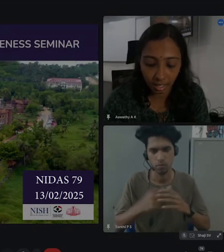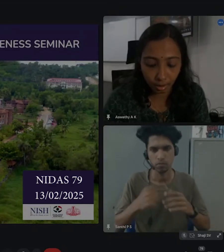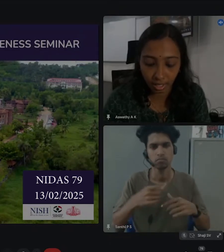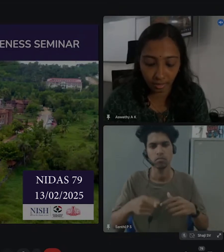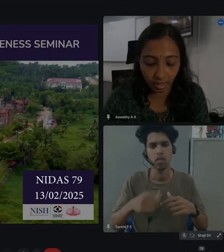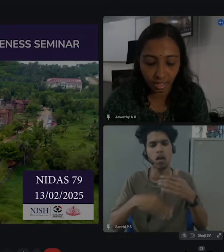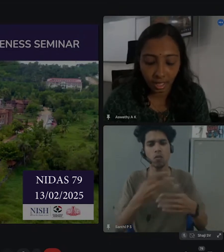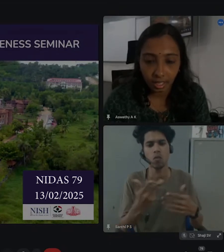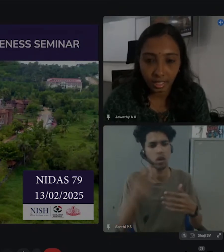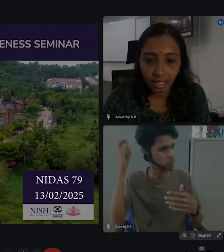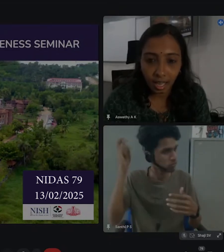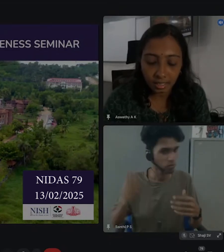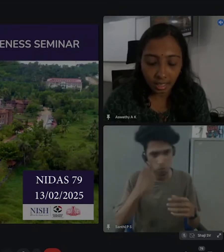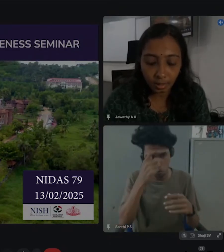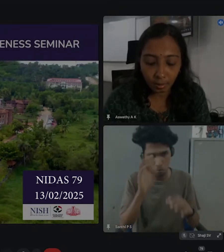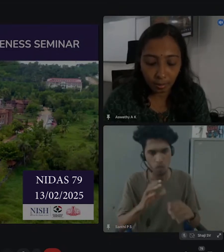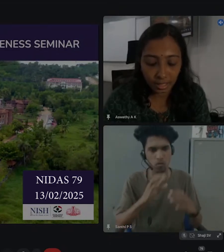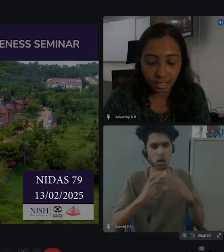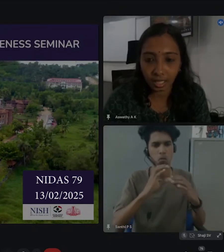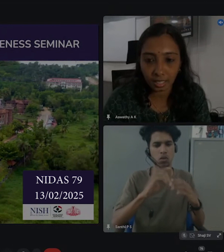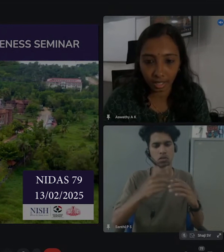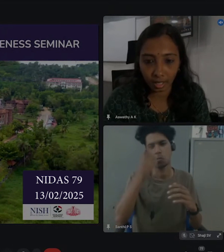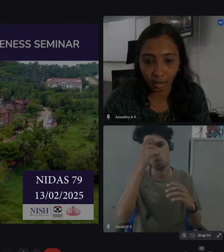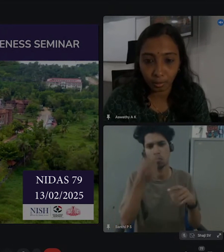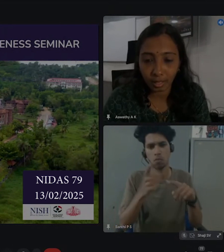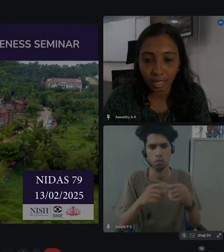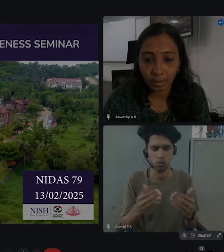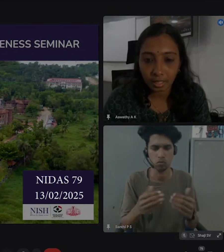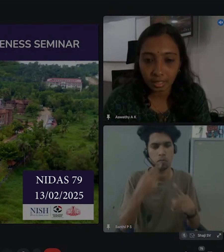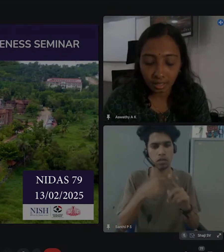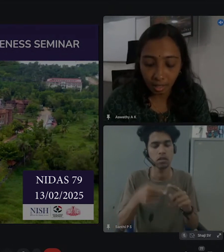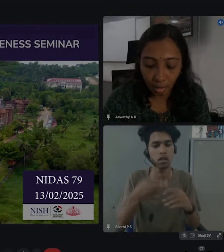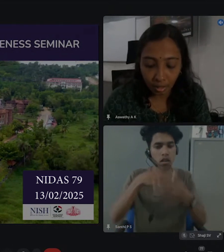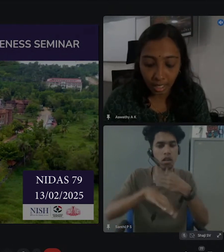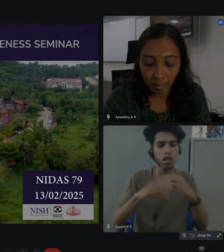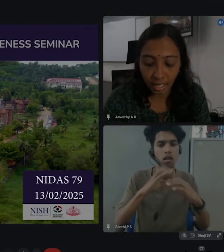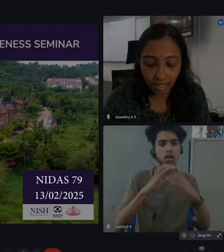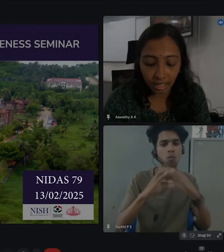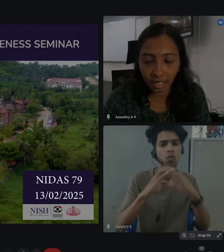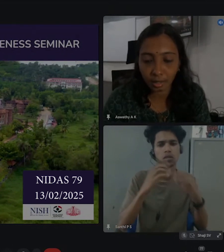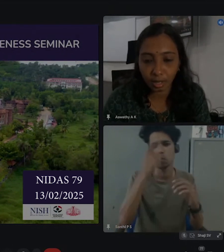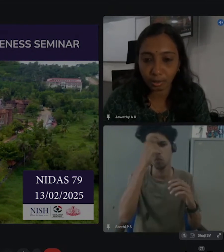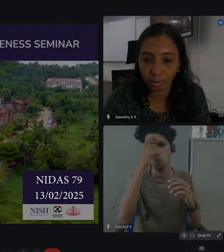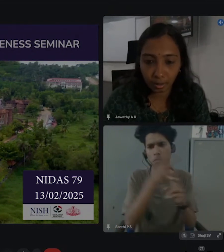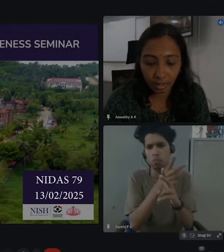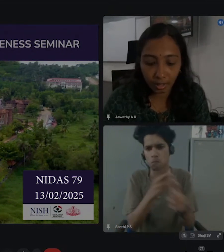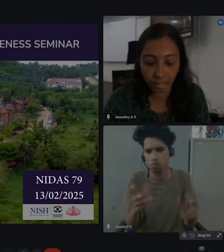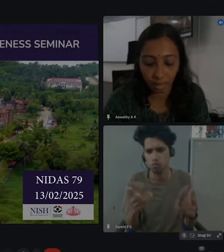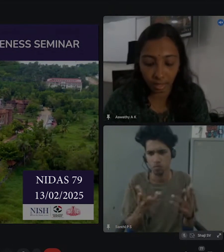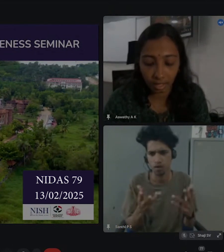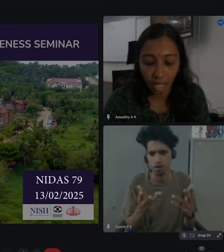പ്രശ്നങ്ങൾ തുടങ്ങിയവ. ഇതിൽ ആശയവിനിമയ പ്രശ്നങ്ങൾ എന്തൊക്കെ? ഒപ്പം ഇത്തരത്തിലുള്ള കുട്ടികളിൽ ഭക്ഷണം കഴിക്കാനുള്ള